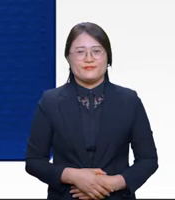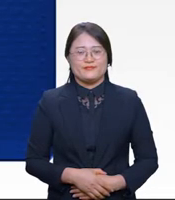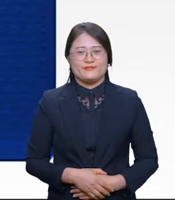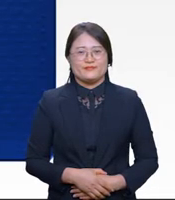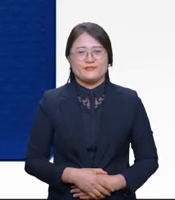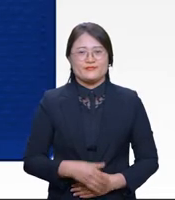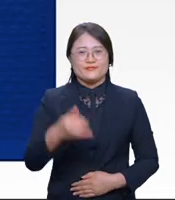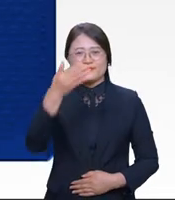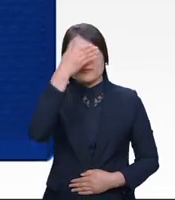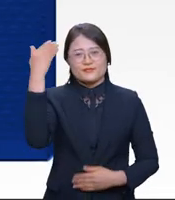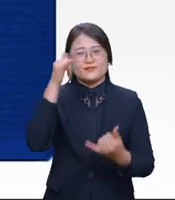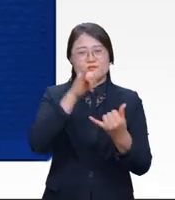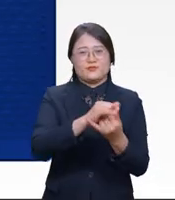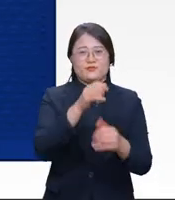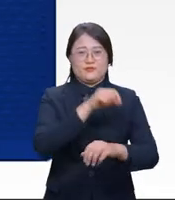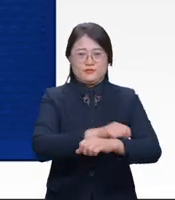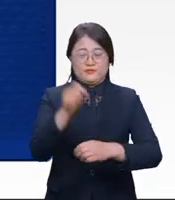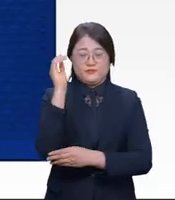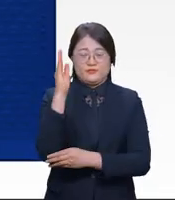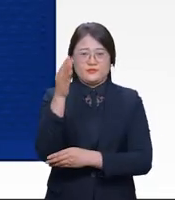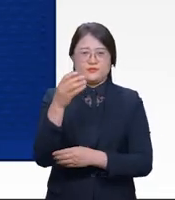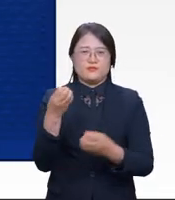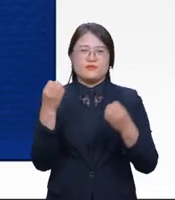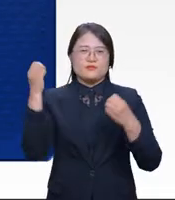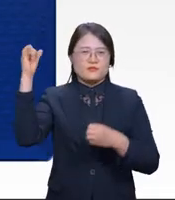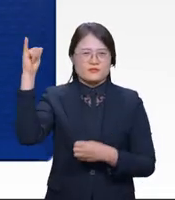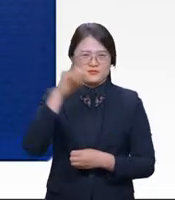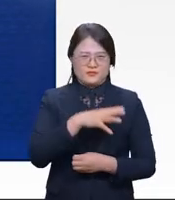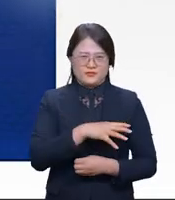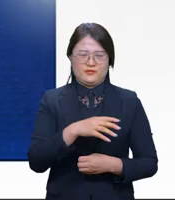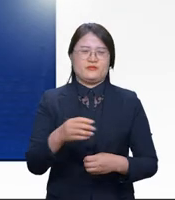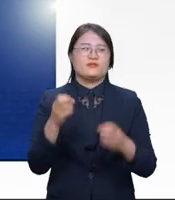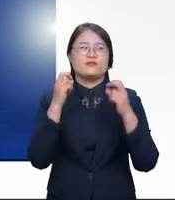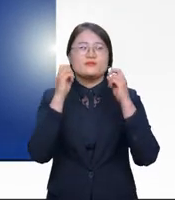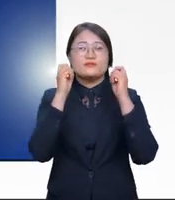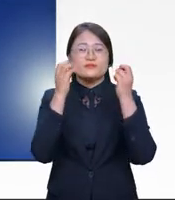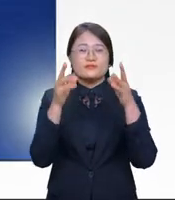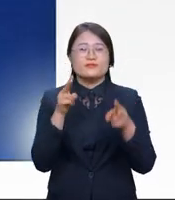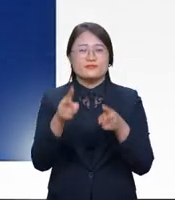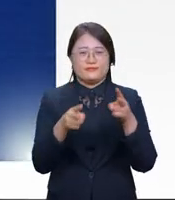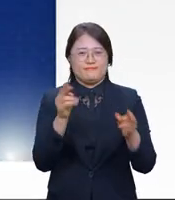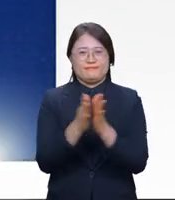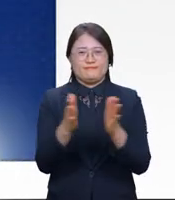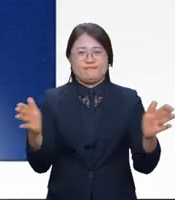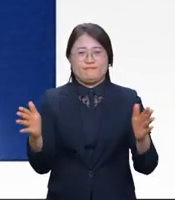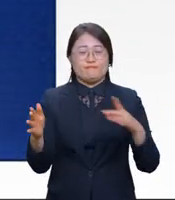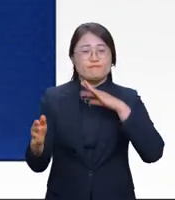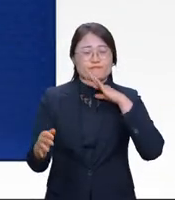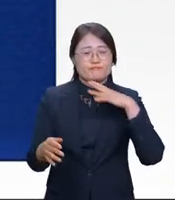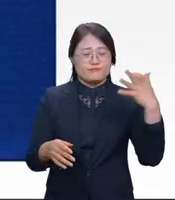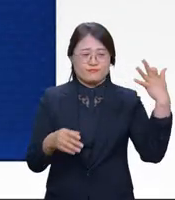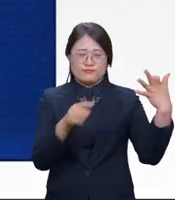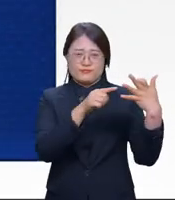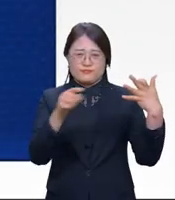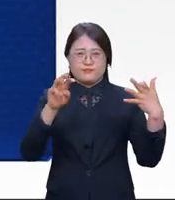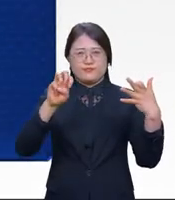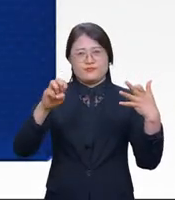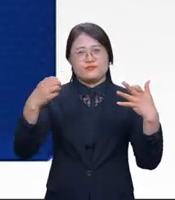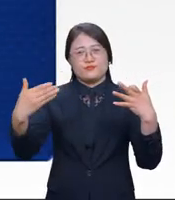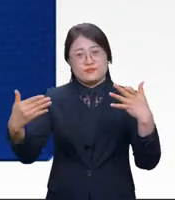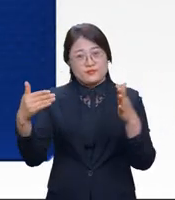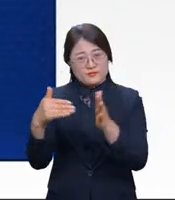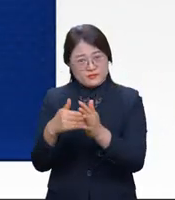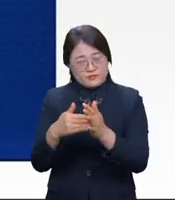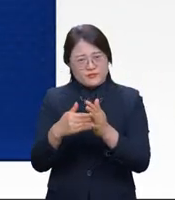첫 소식입니다. 청년 테마 특강 빛나는 창업을 실시합니다. 만 19세에서 39세까지